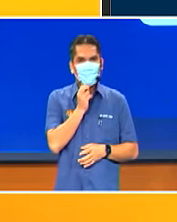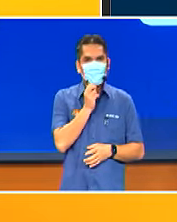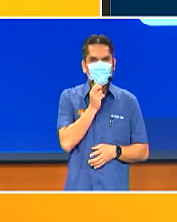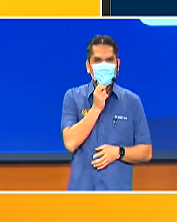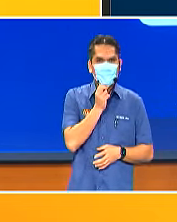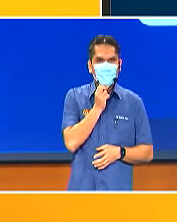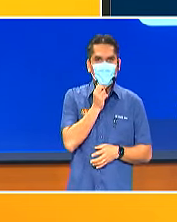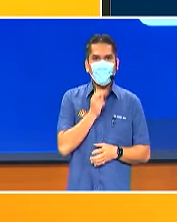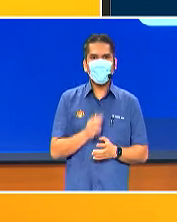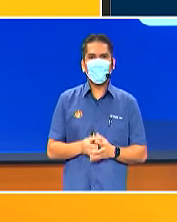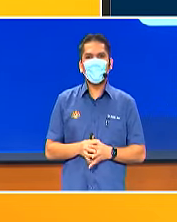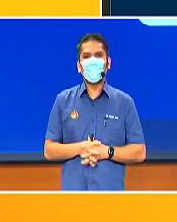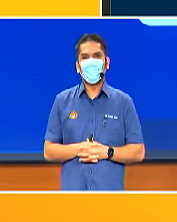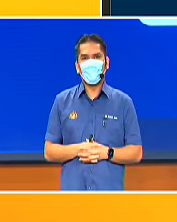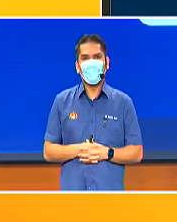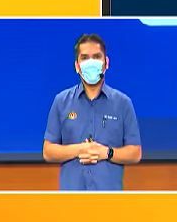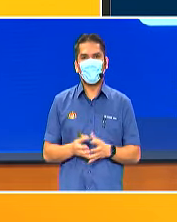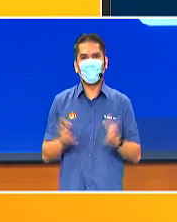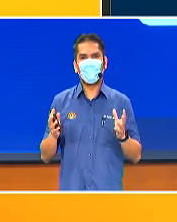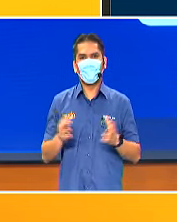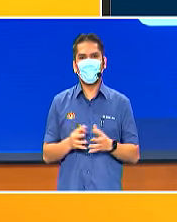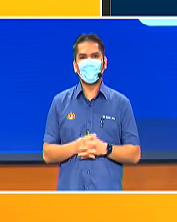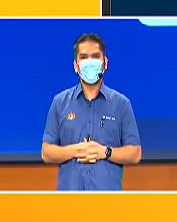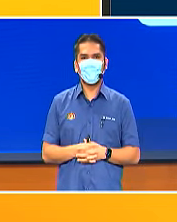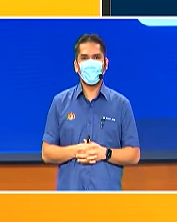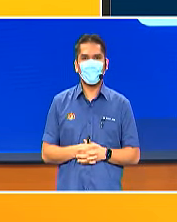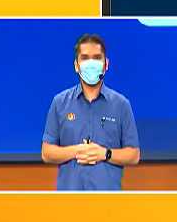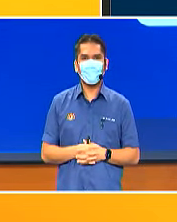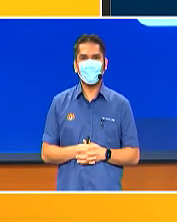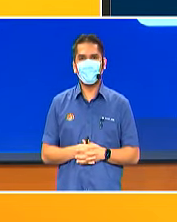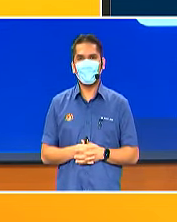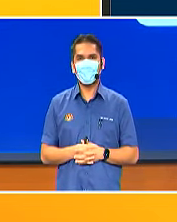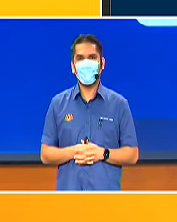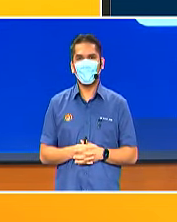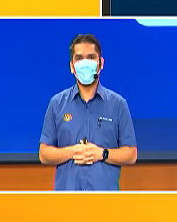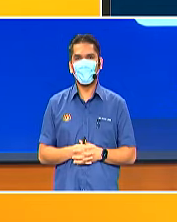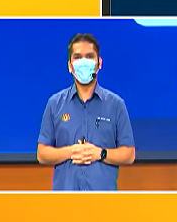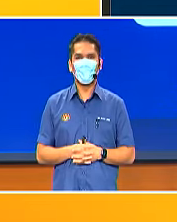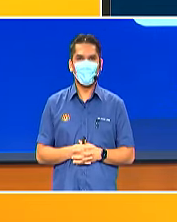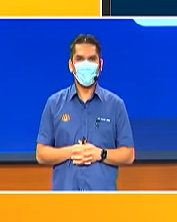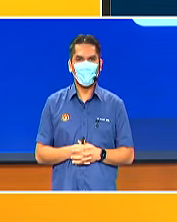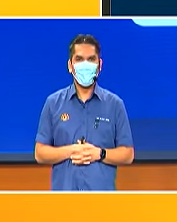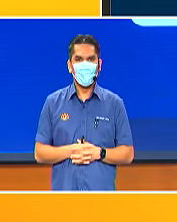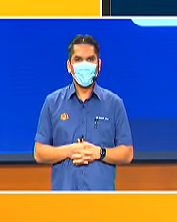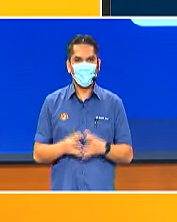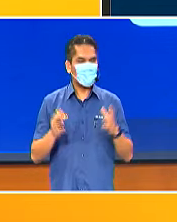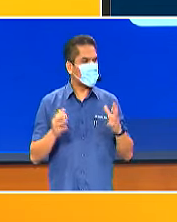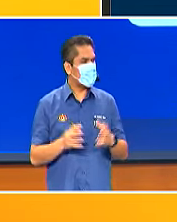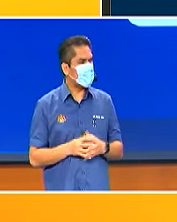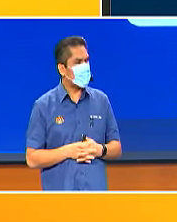Hai saya ingin menyentuh bopekalongan berkaitan dengan SPM 2020